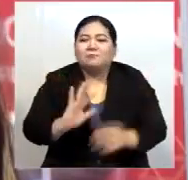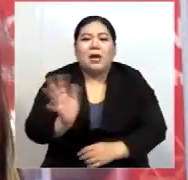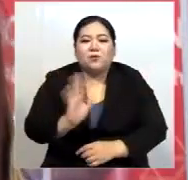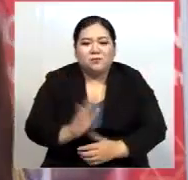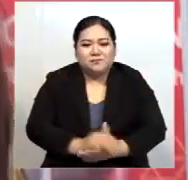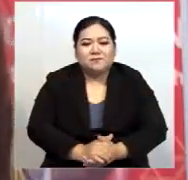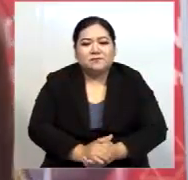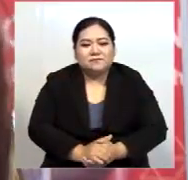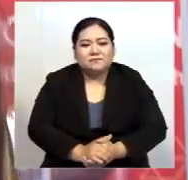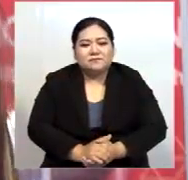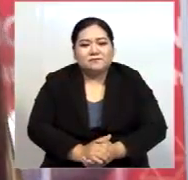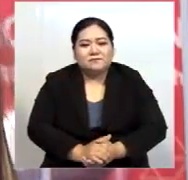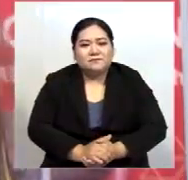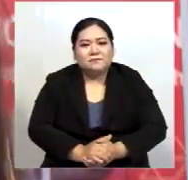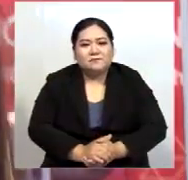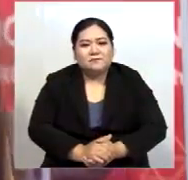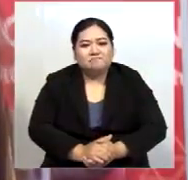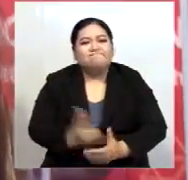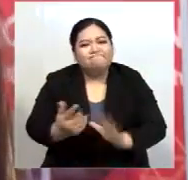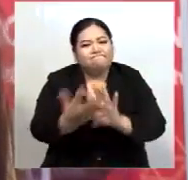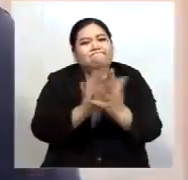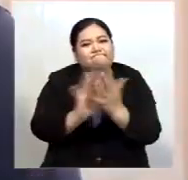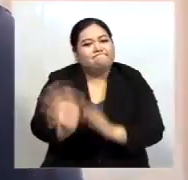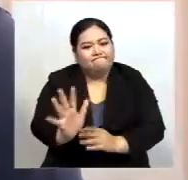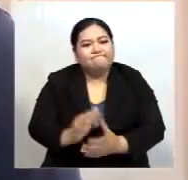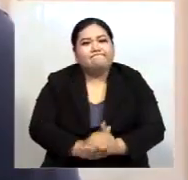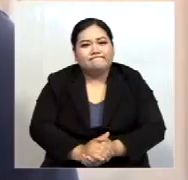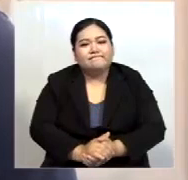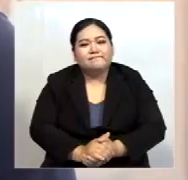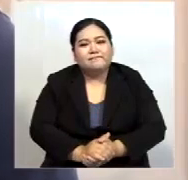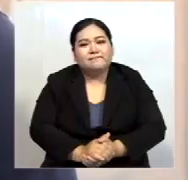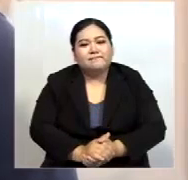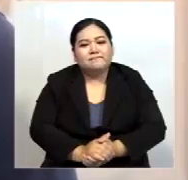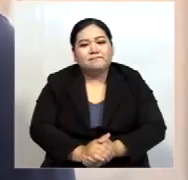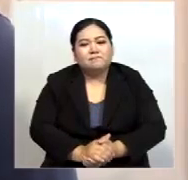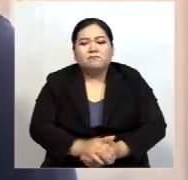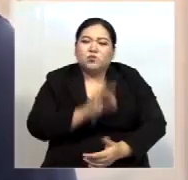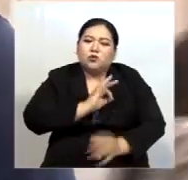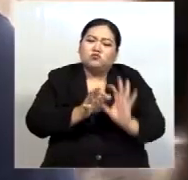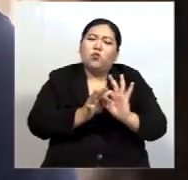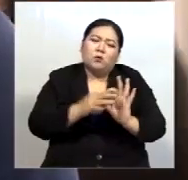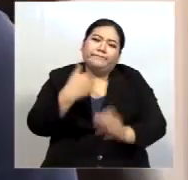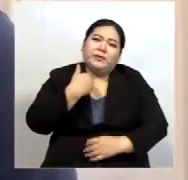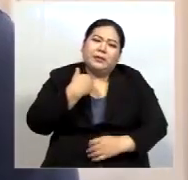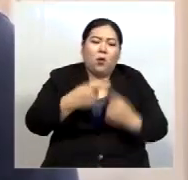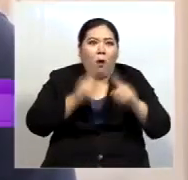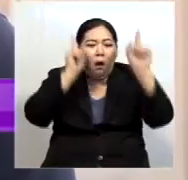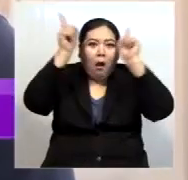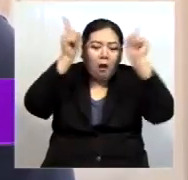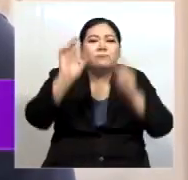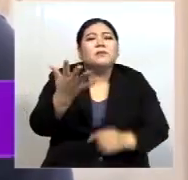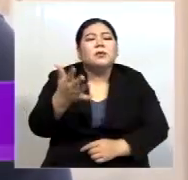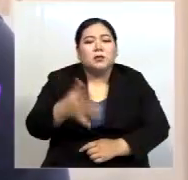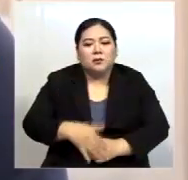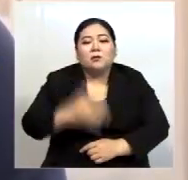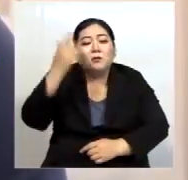ากมายเยอะๆนะคะ crowded people อะไรอย่างนี้เราก็จะหลีกเลี่ยงไป ก็มีความกังวลอยู่บ้างนะครับแต่ว่าก็ไม่ถึงกับตื่นตระหนกเ